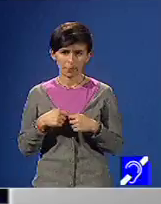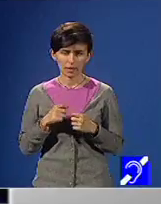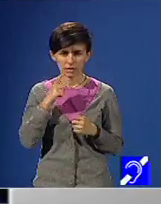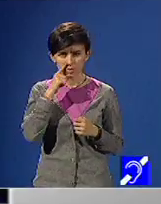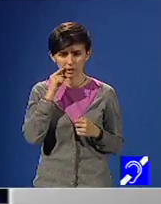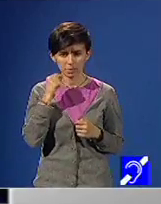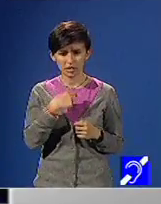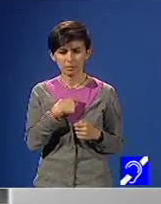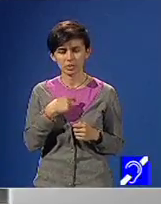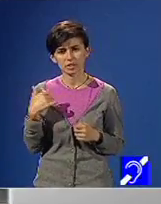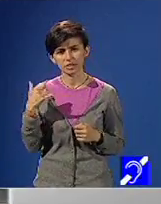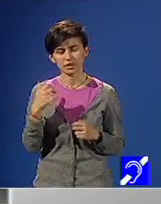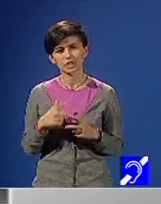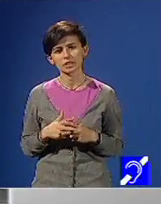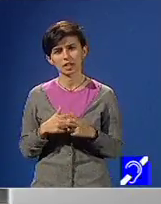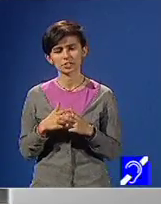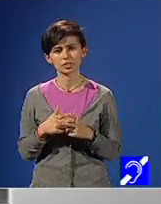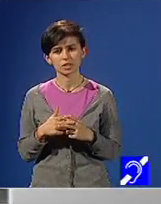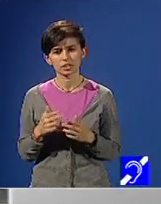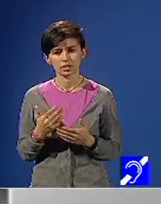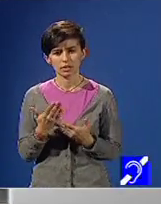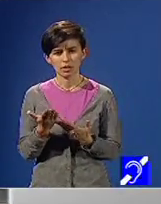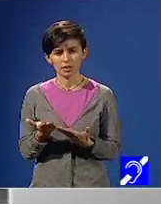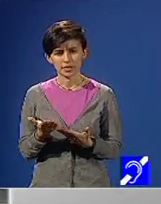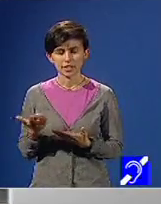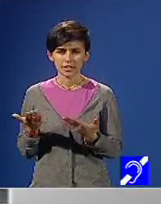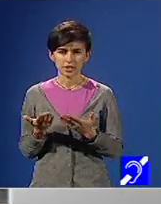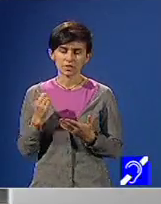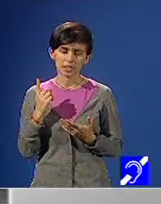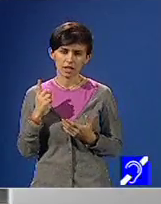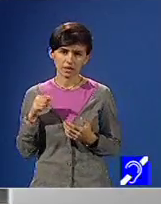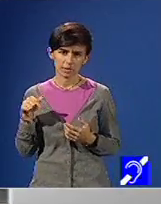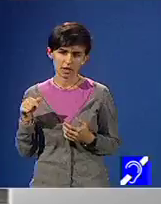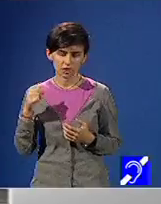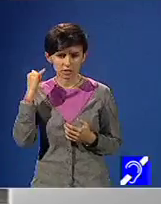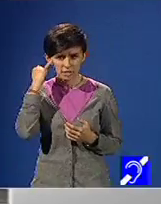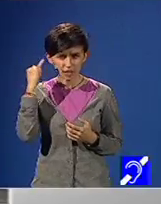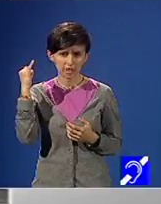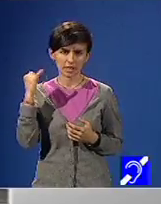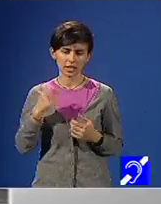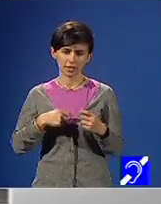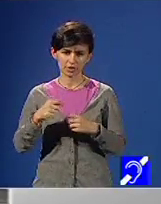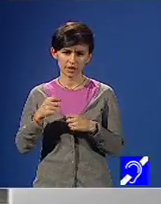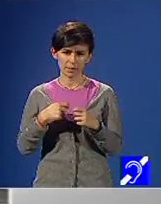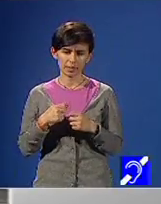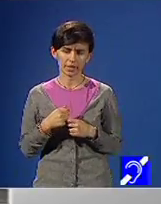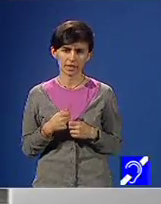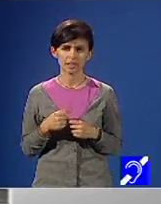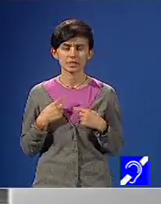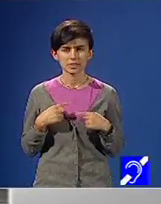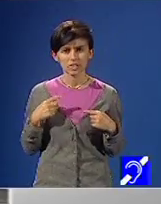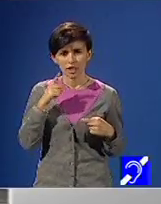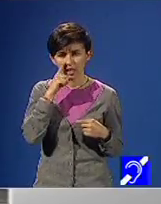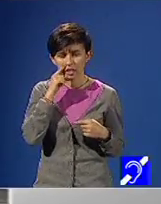Sigur. Ne ajute, să ne ofere ceva, dar prin acest concept, prin această campanie, fiecare om